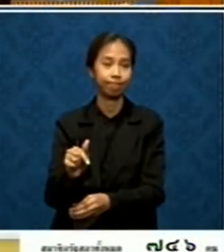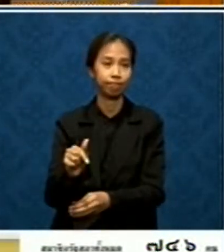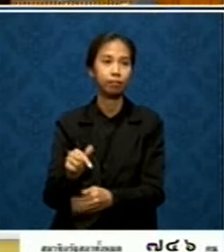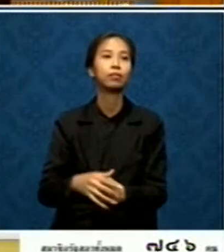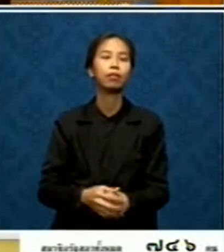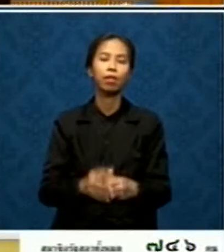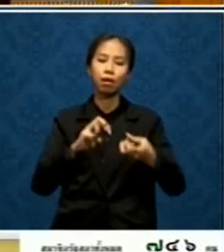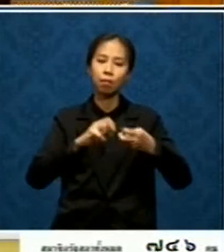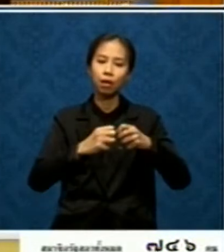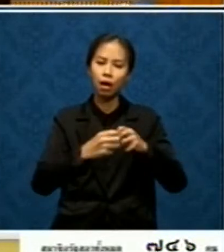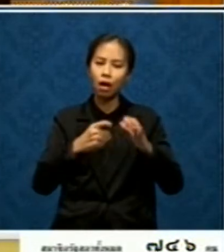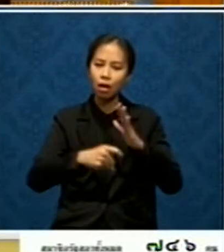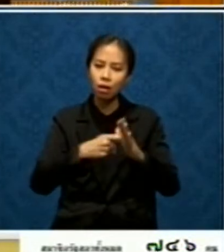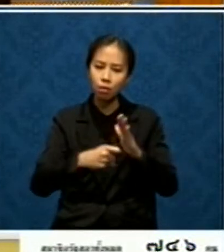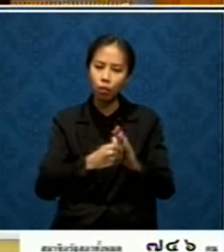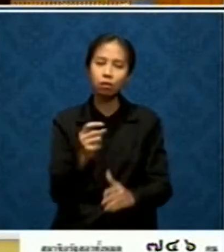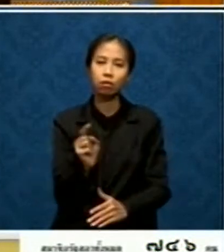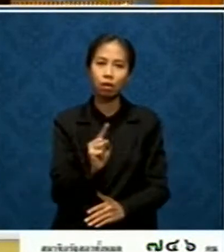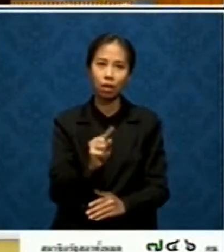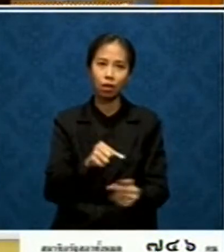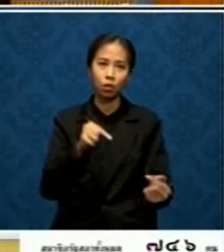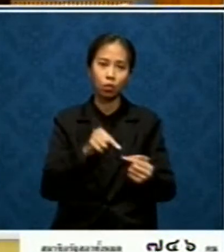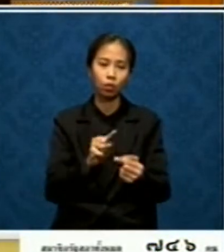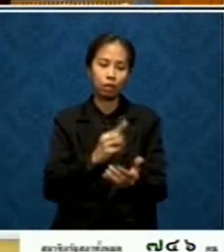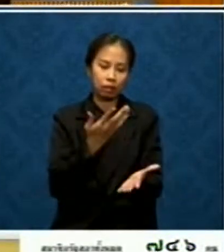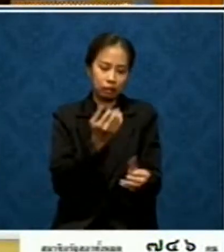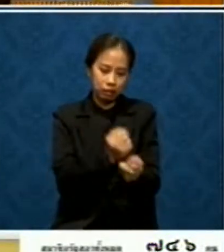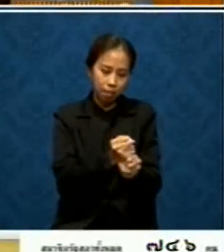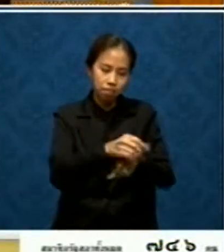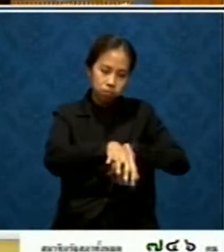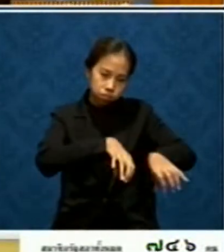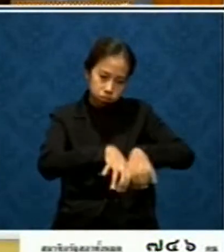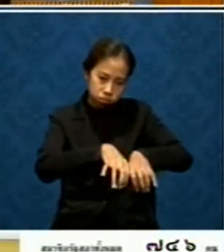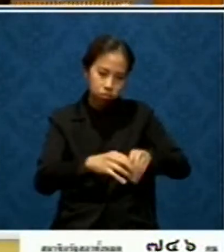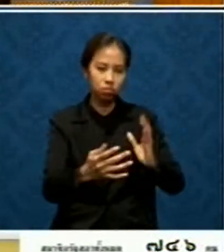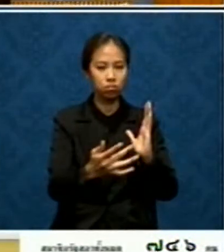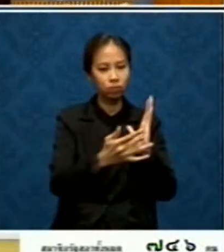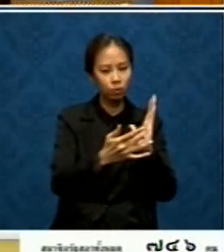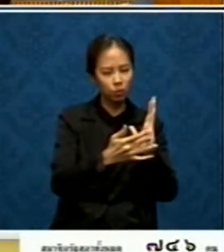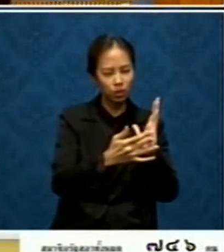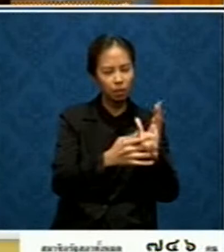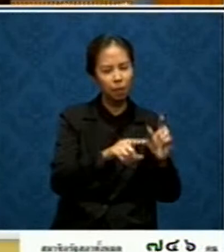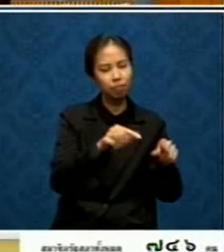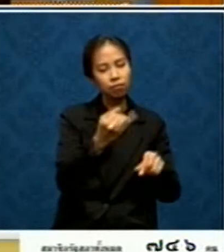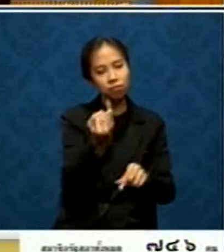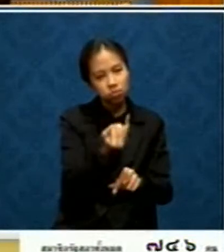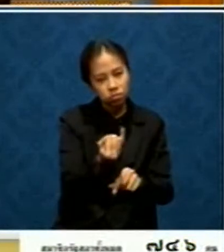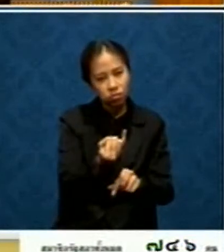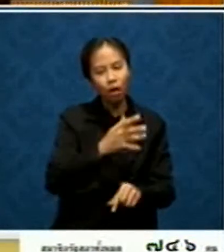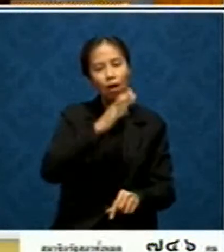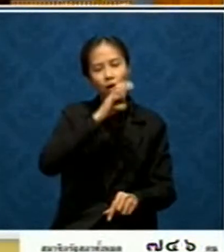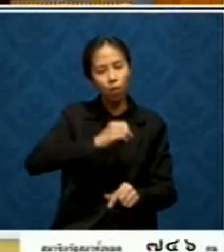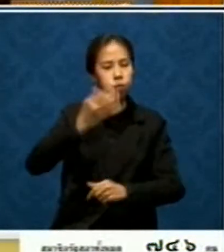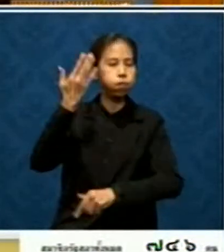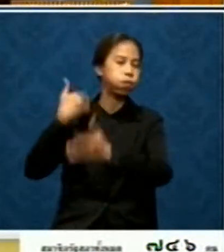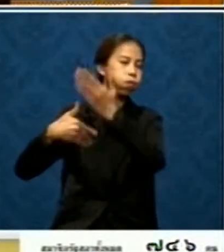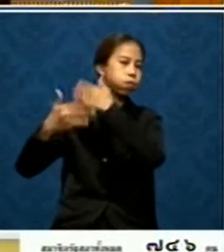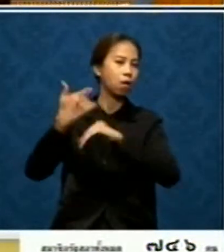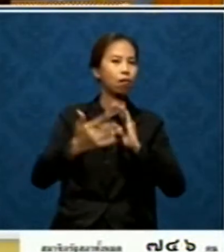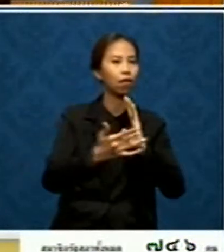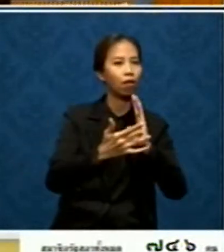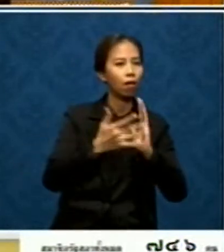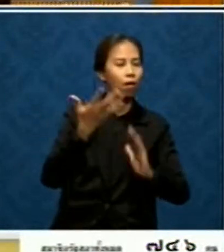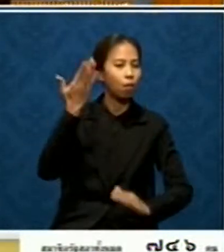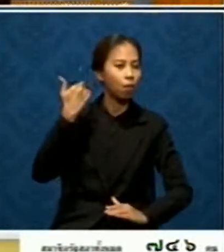มาจากปัจจัยภายในซึ่งเน้นการรับจ้างผลิตด้วยเทคโนโลยีชั้นต่ำถึงชั้นกลางที่ล้าสมัยซึ่งก